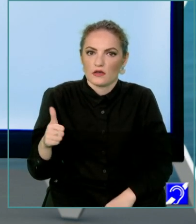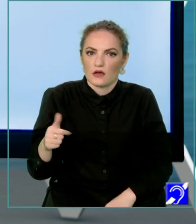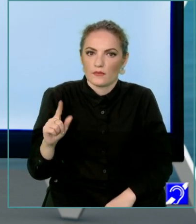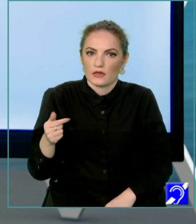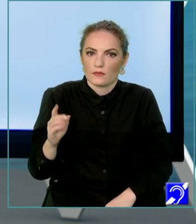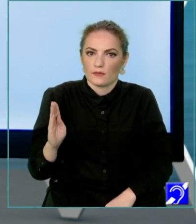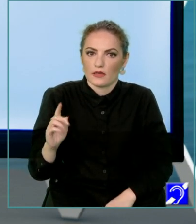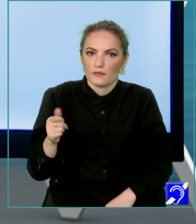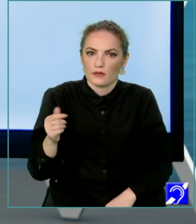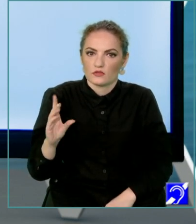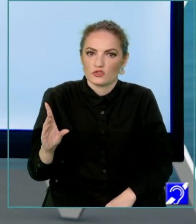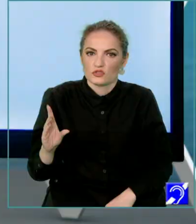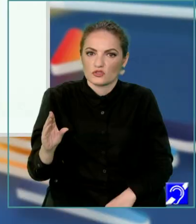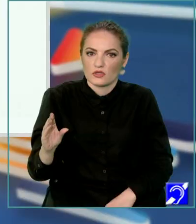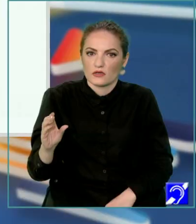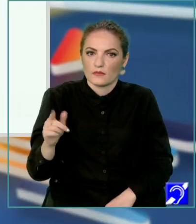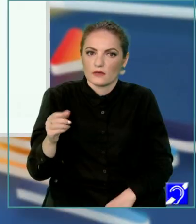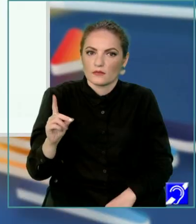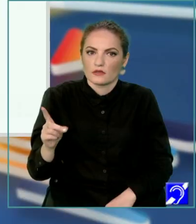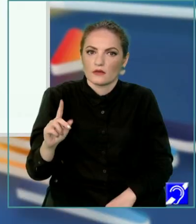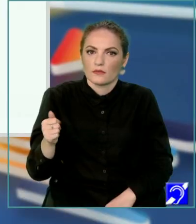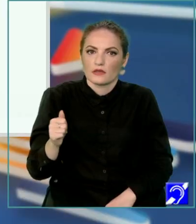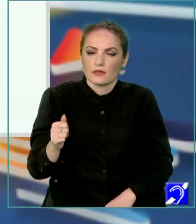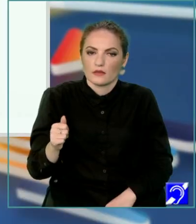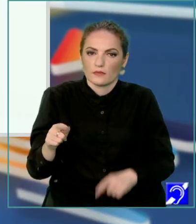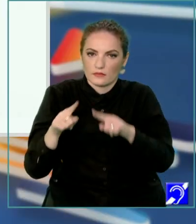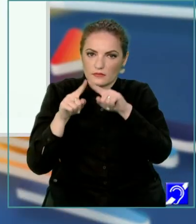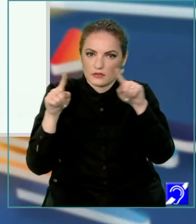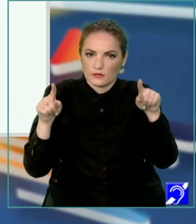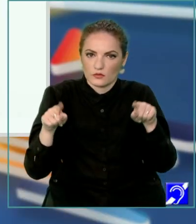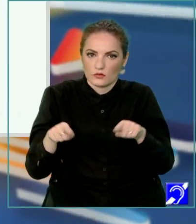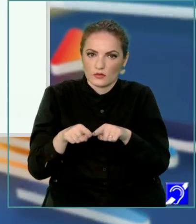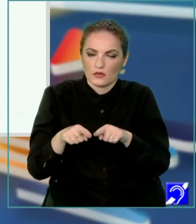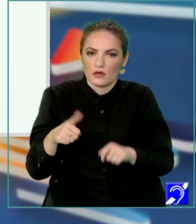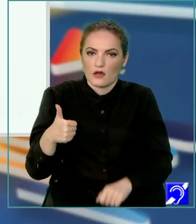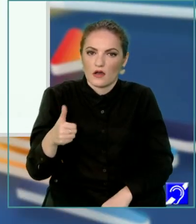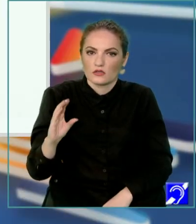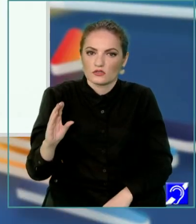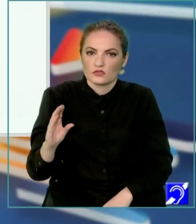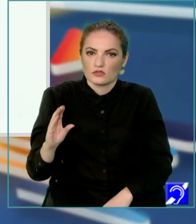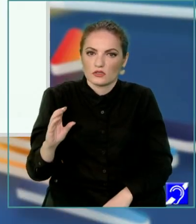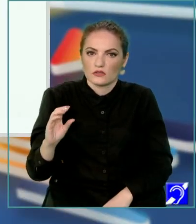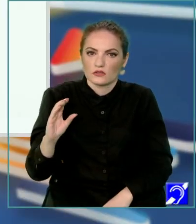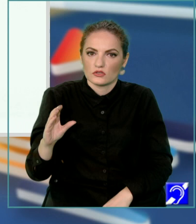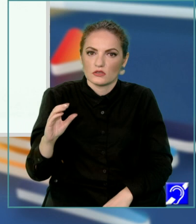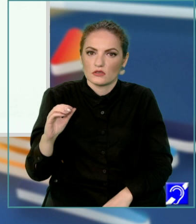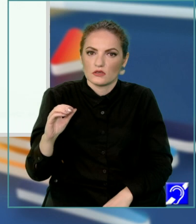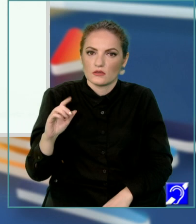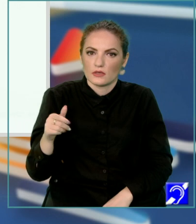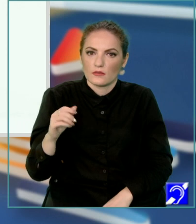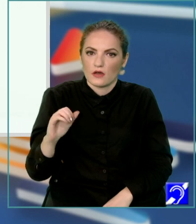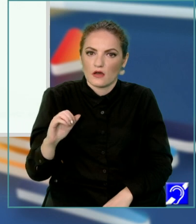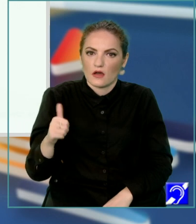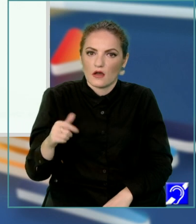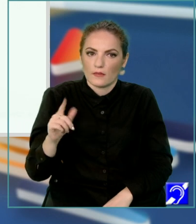c prim D prim dreptunghiurile a prim c prim c A și D